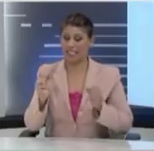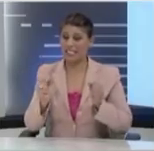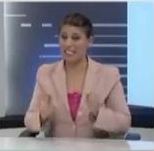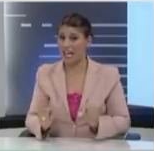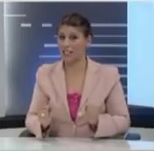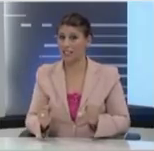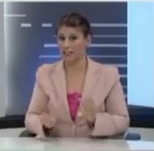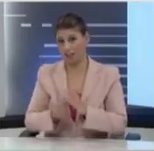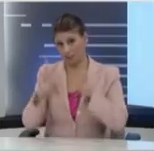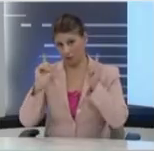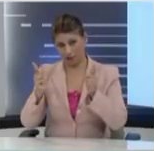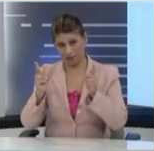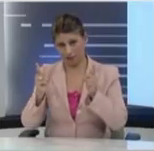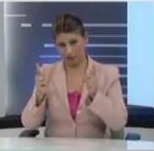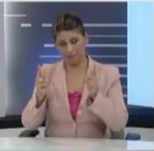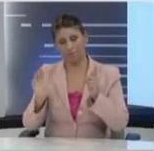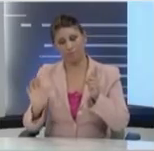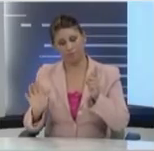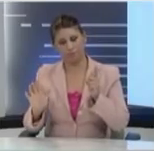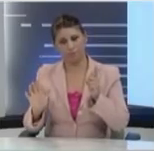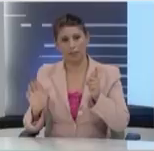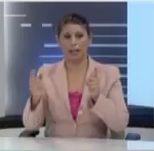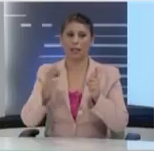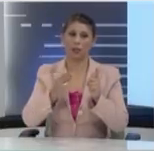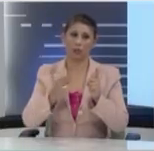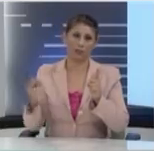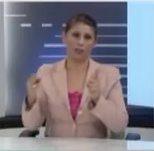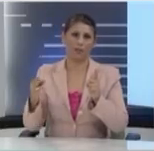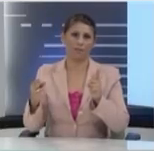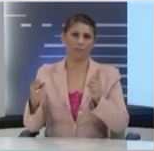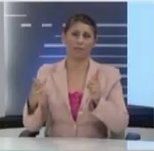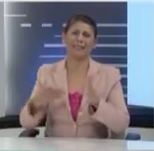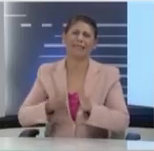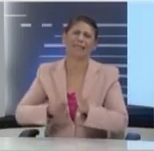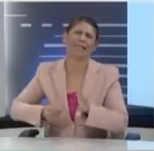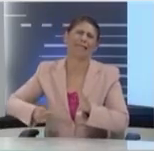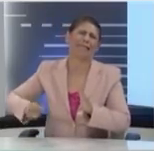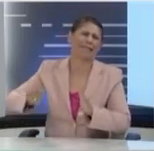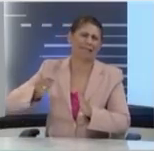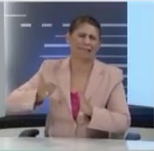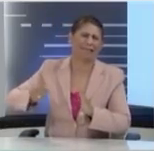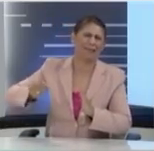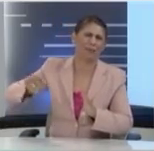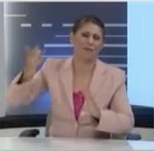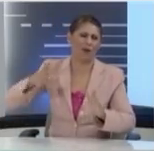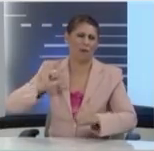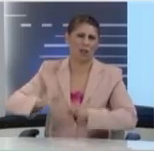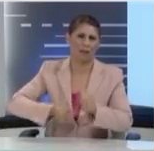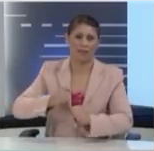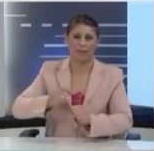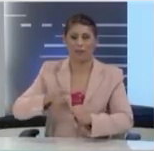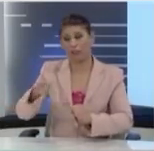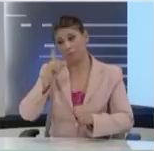στάση της Νέας Δημοκρατίας σχετικά με την απέλπιδα προσπάθεια να υπερασπιστεί το ψέμα περί